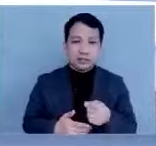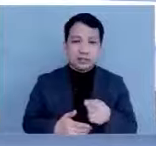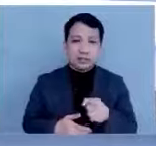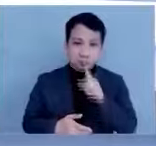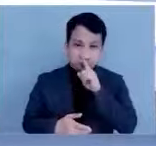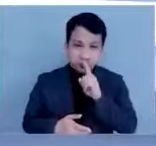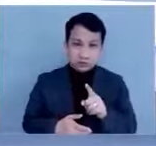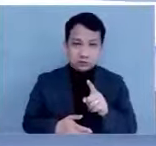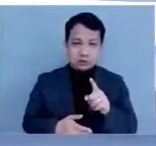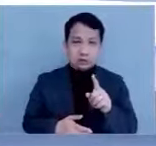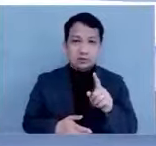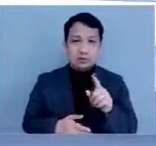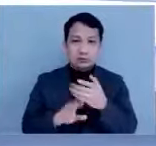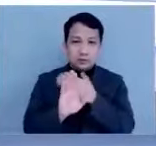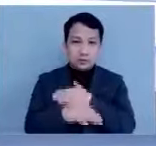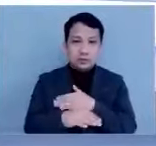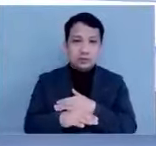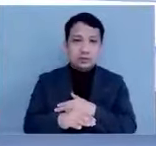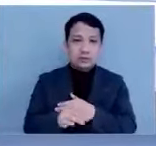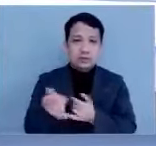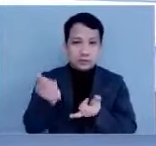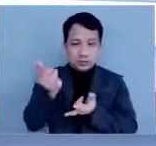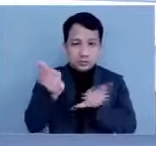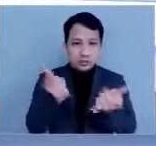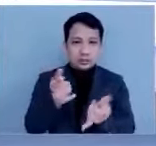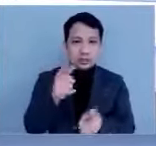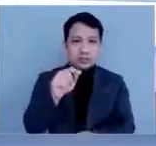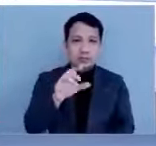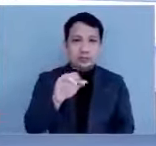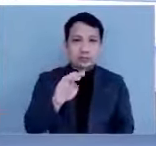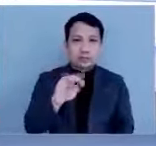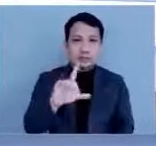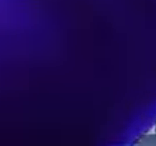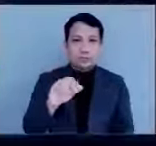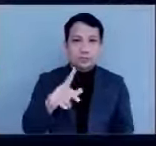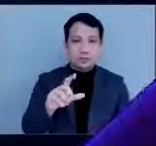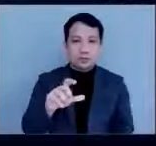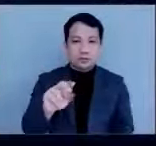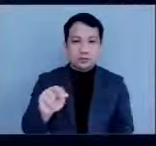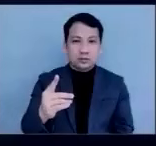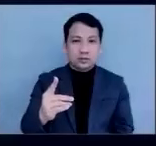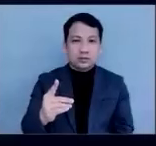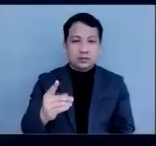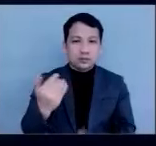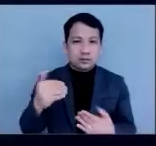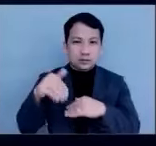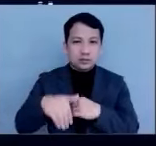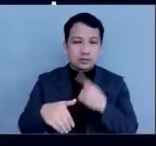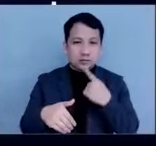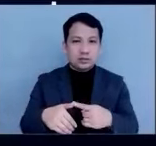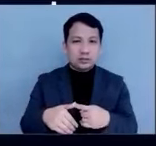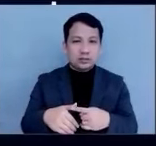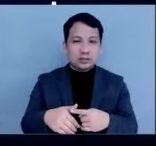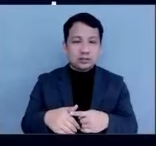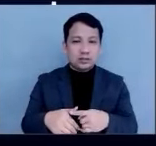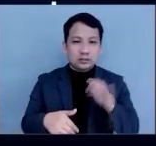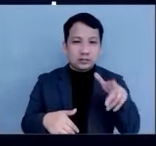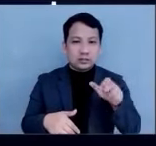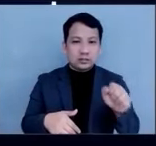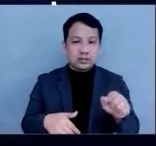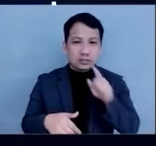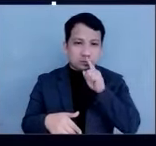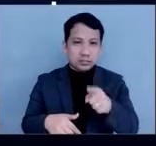official! Magbabalik bilang Spider-Man si Tom Holland. Sa Tonight Show starring Jimmy Fallon, kinumpirma